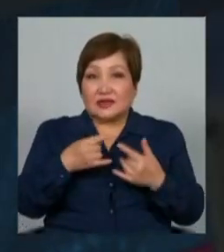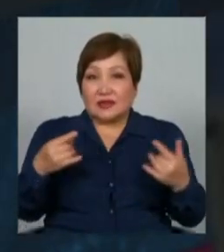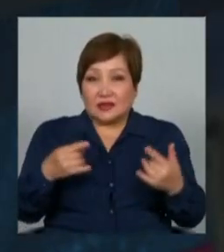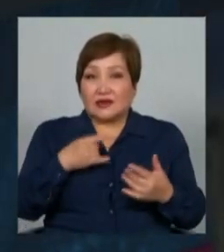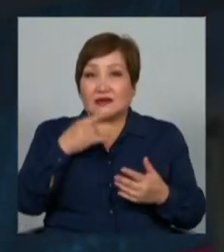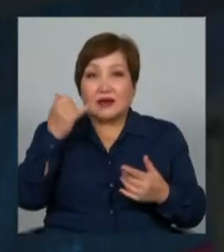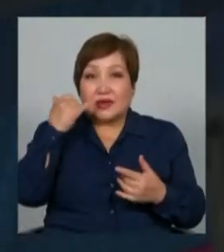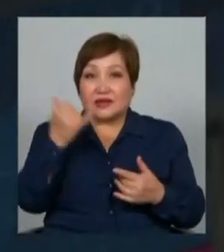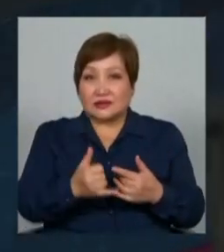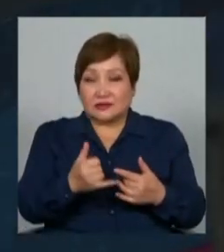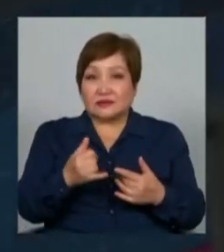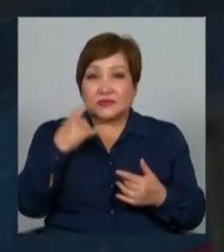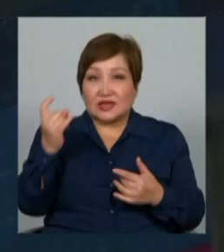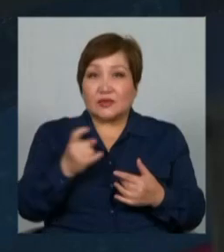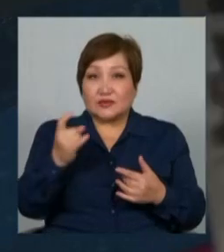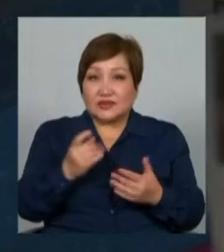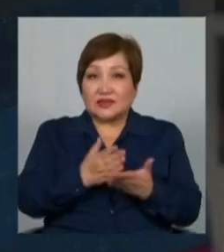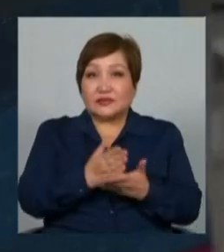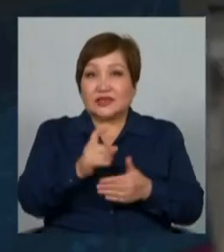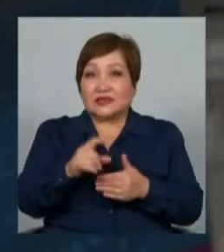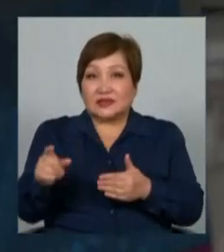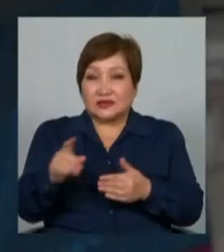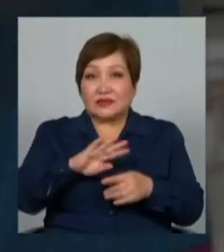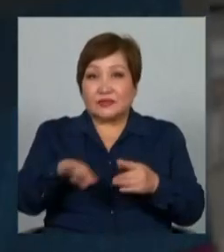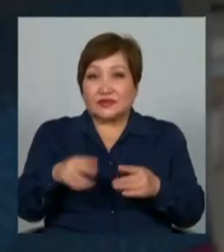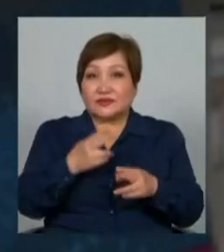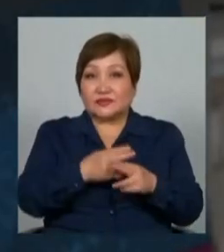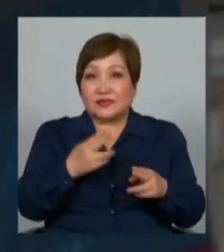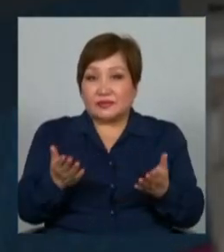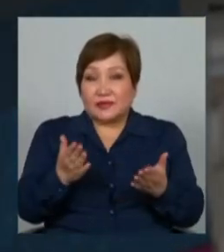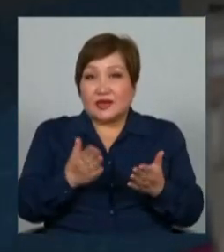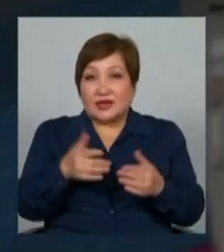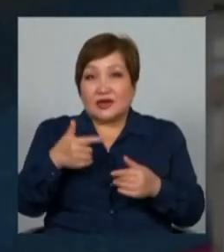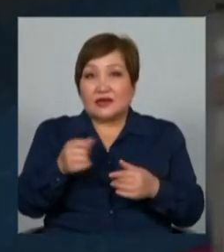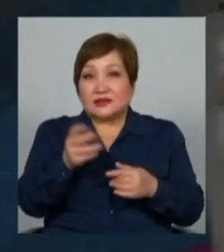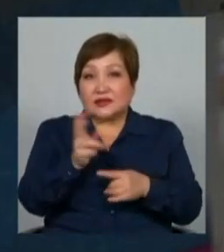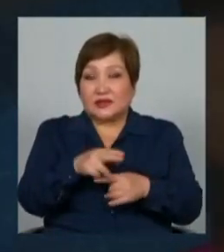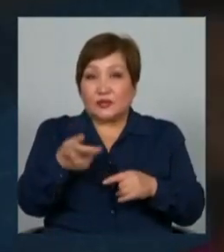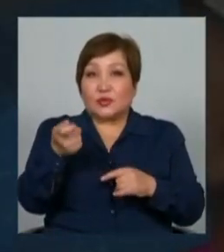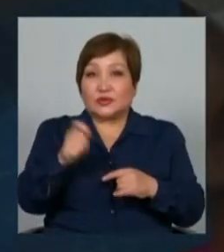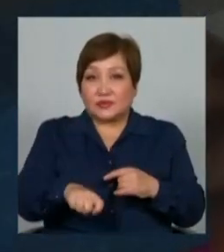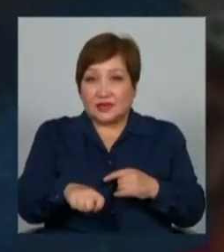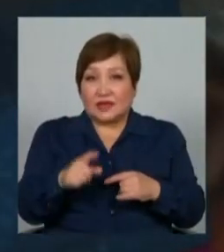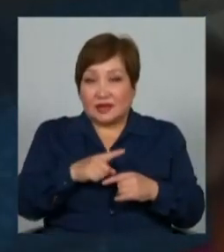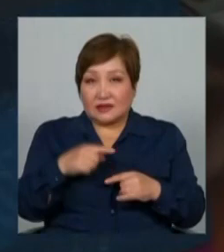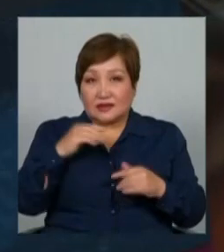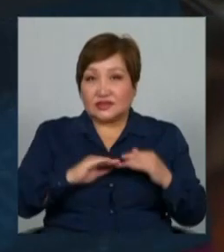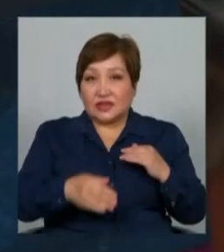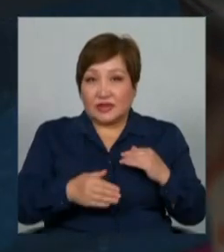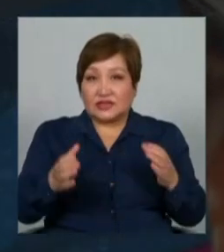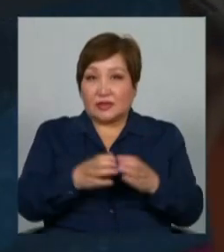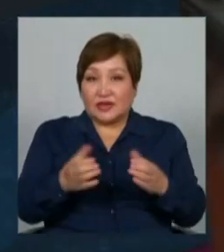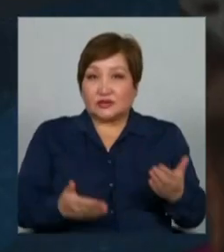Айтуларынша, коммуналдық қызметкерлер еш себепсіз үйлеріне келіп газды өшіріп кеткен. Ал жекеменшік компания тұрғындардың